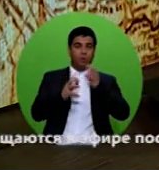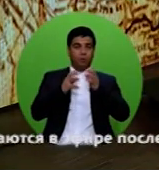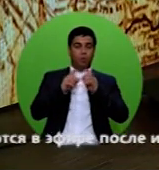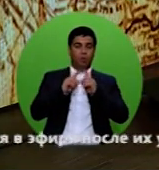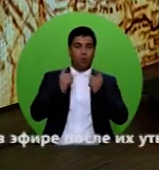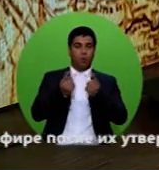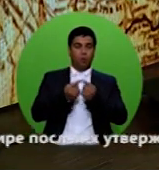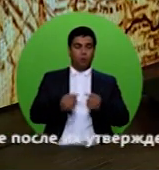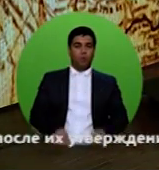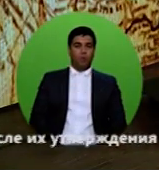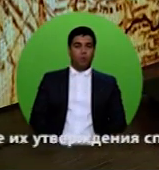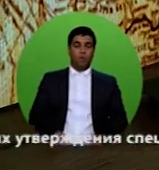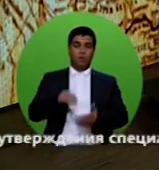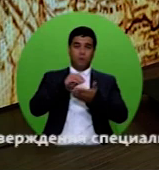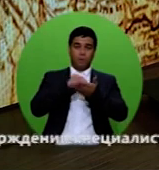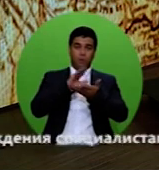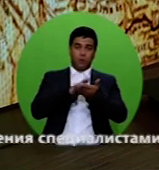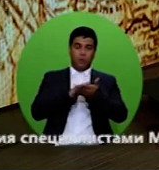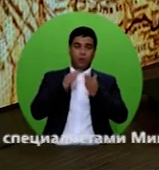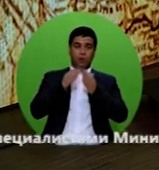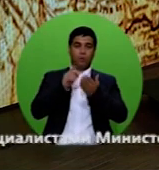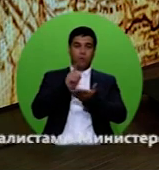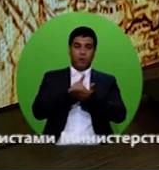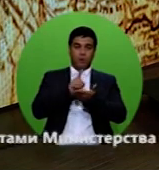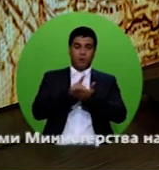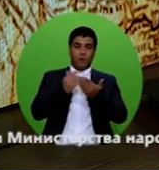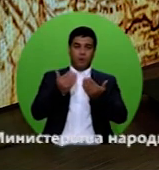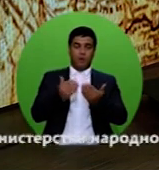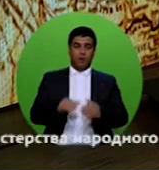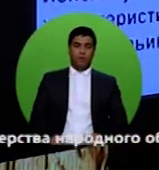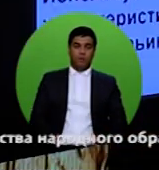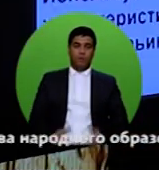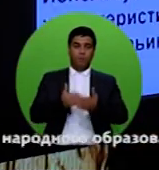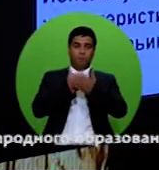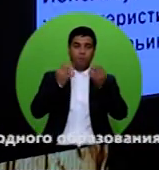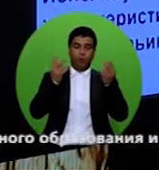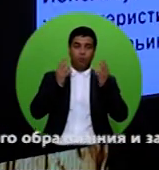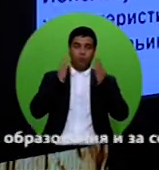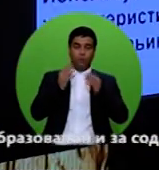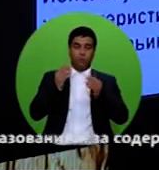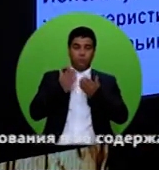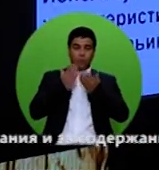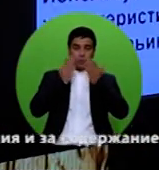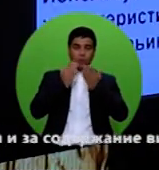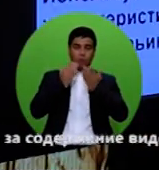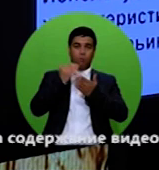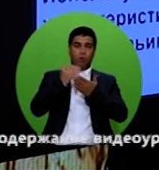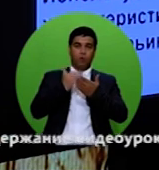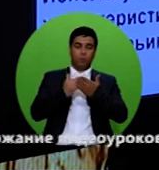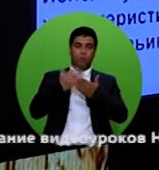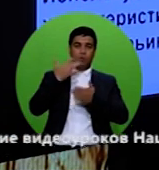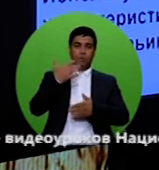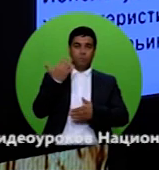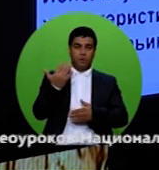физико-географический округ. Запишите, пожалуйста, домашнее задание. Вам нужно будет прочитать параграф